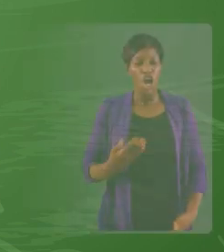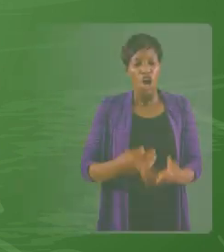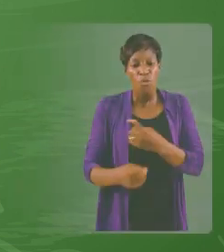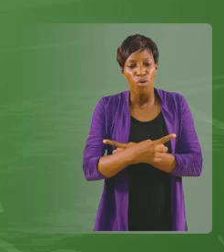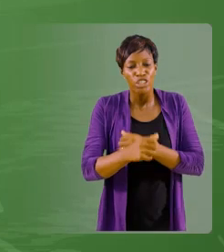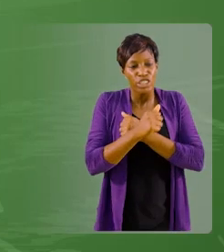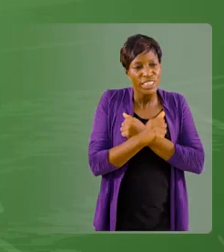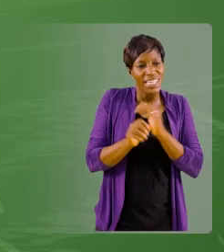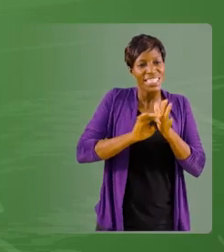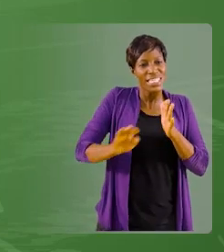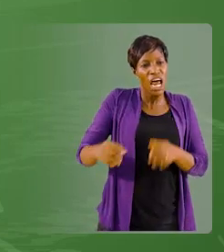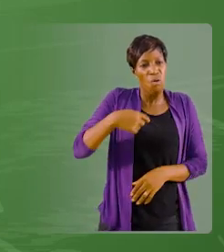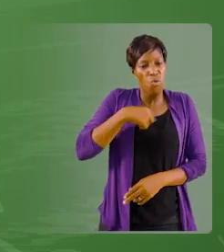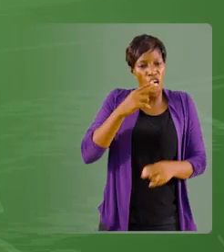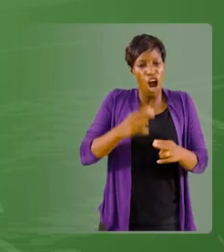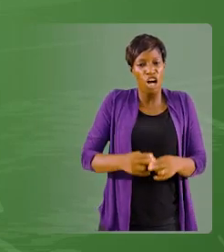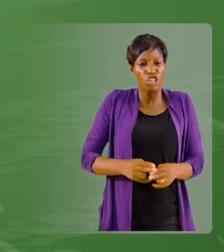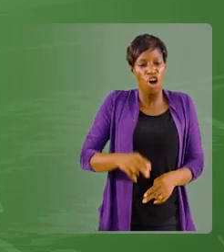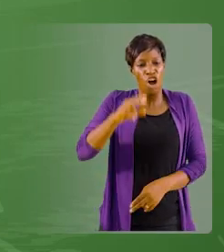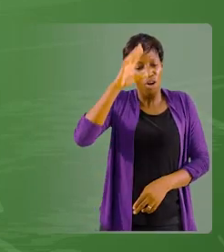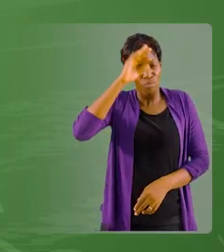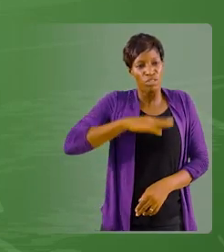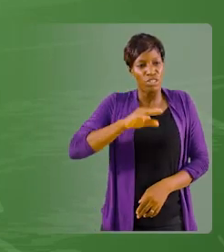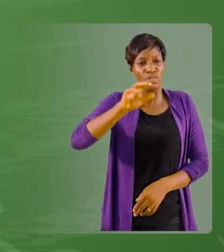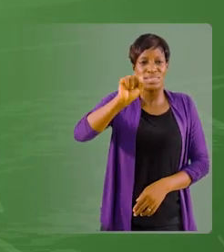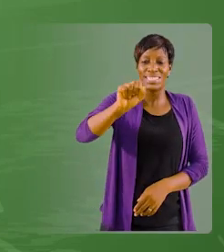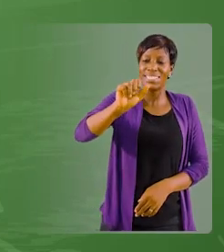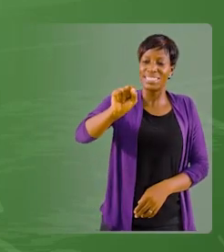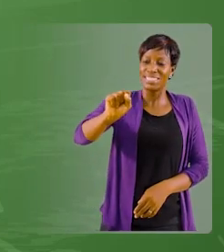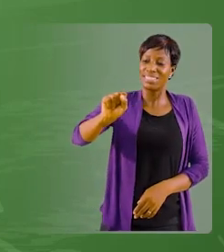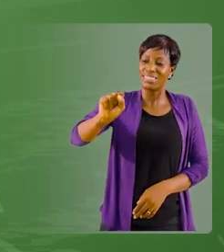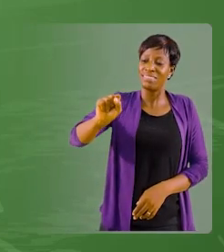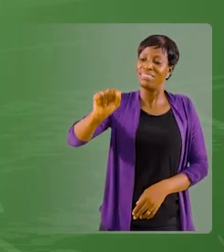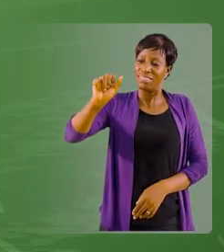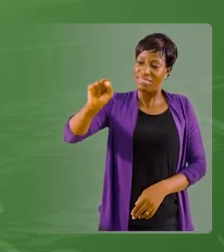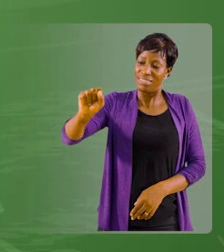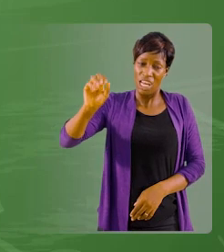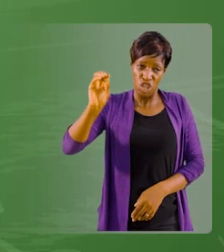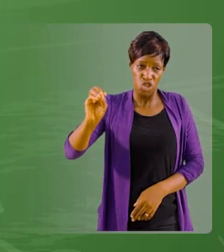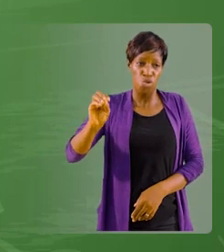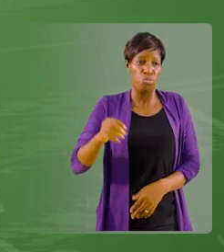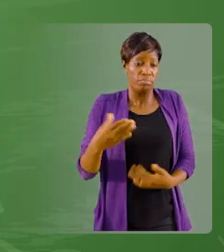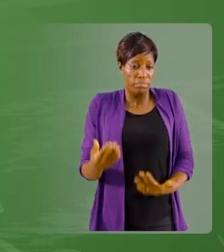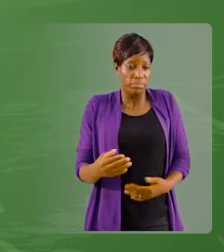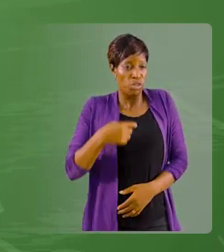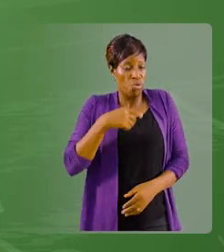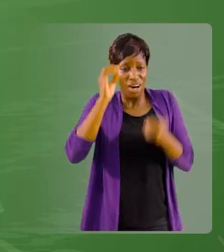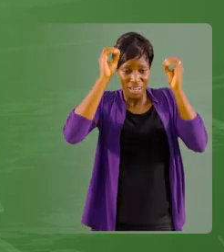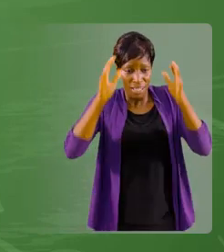Bonjour chers élèves, je suis M. Sasso Mathias, instituteur. Ce matin, nous allons faire un cours